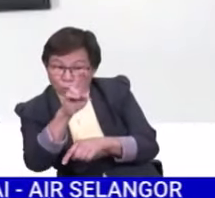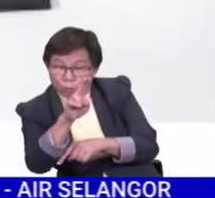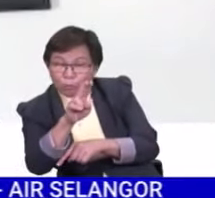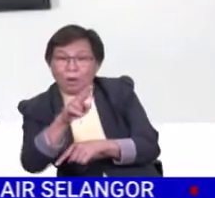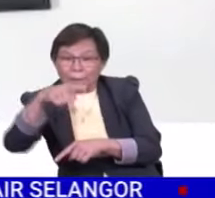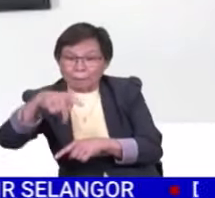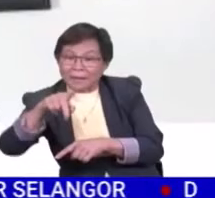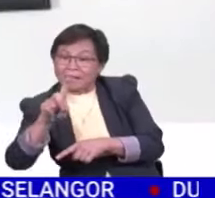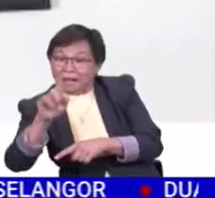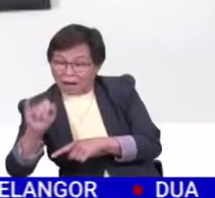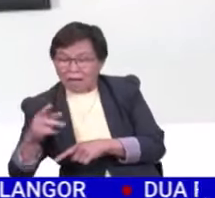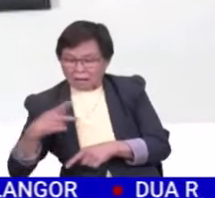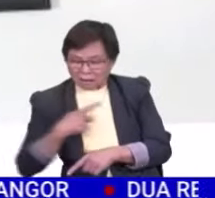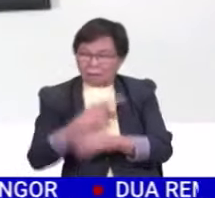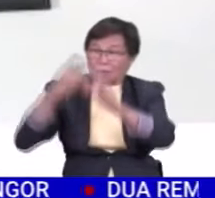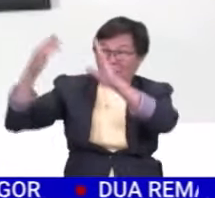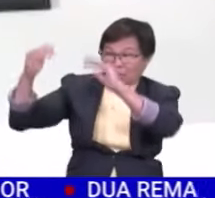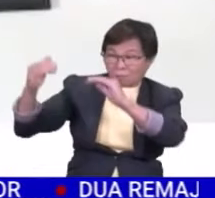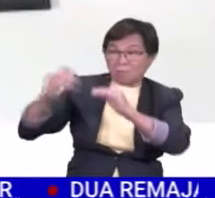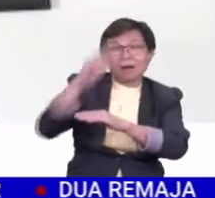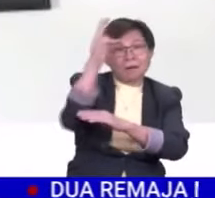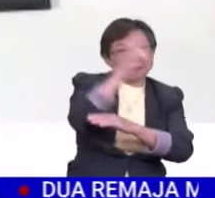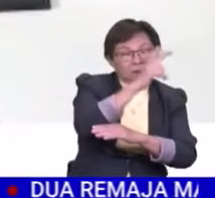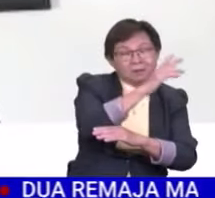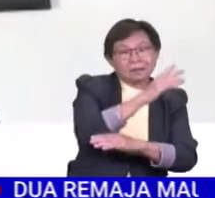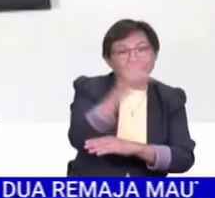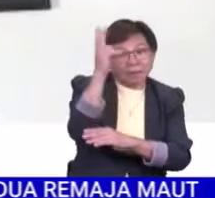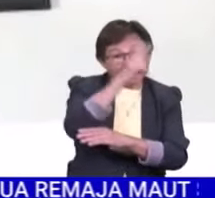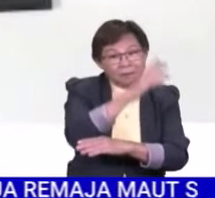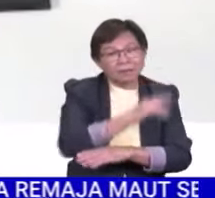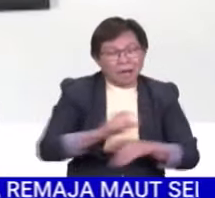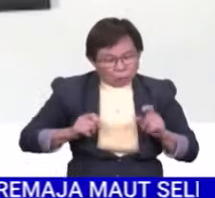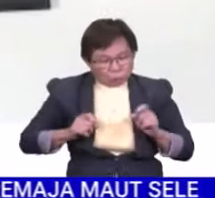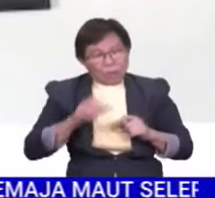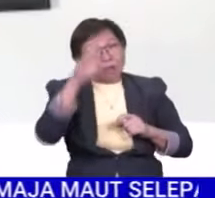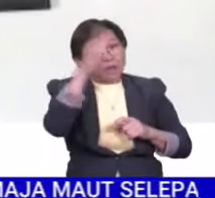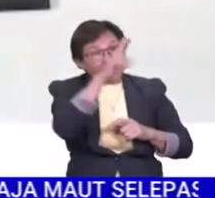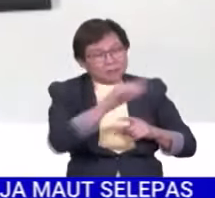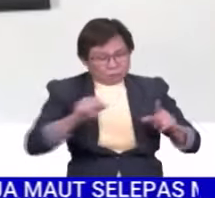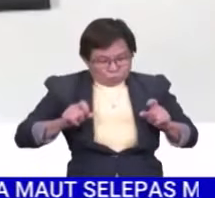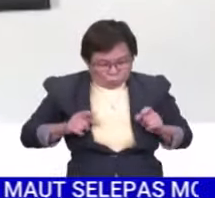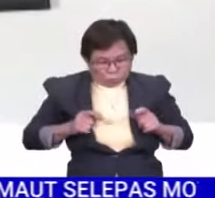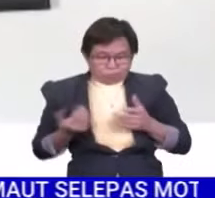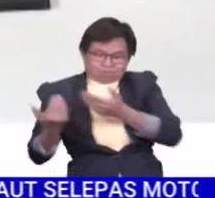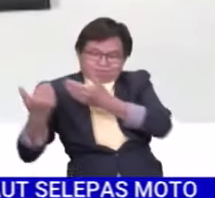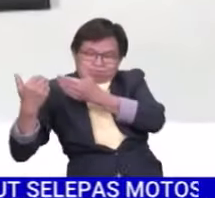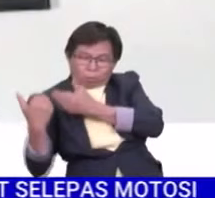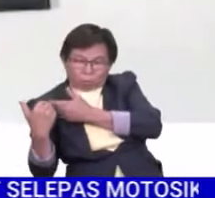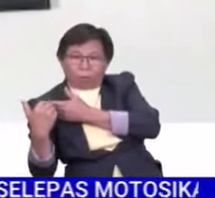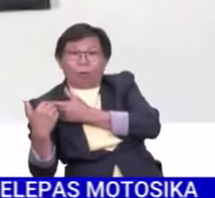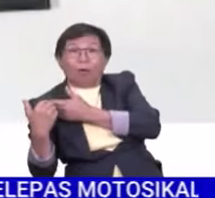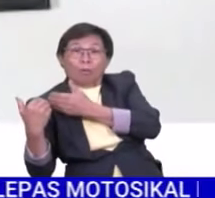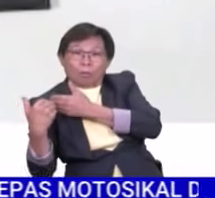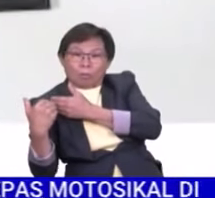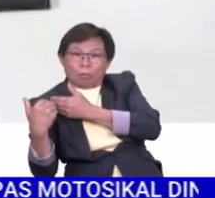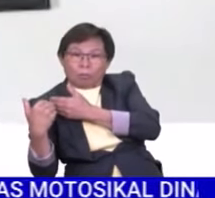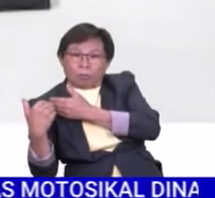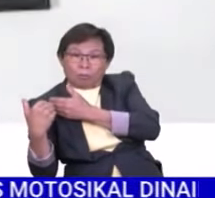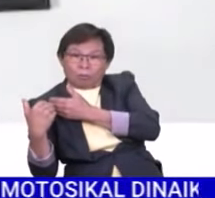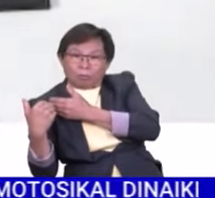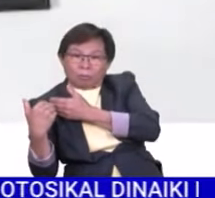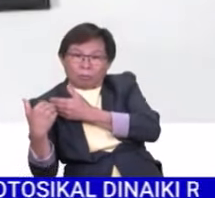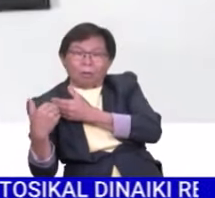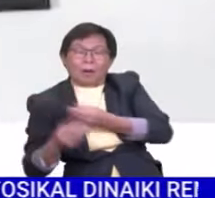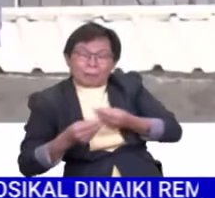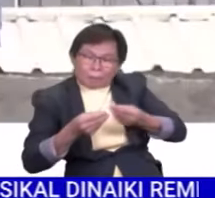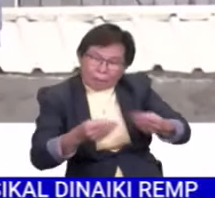harapkan bukan hanya pihak kerajaan tetapi juga pihak swasta juga akan memainkan peranan untuk memberikan keadaan pekerja